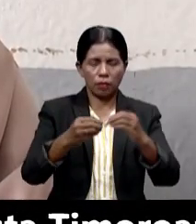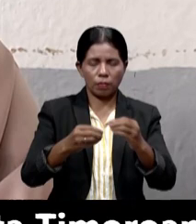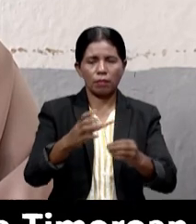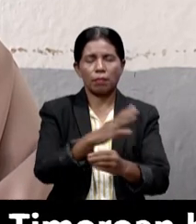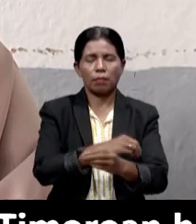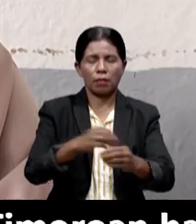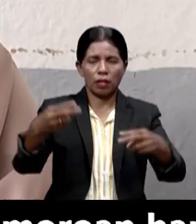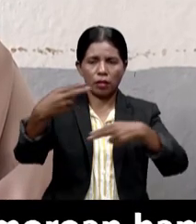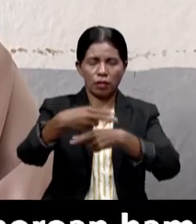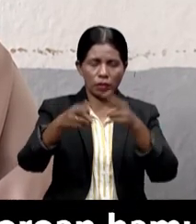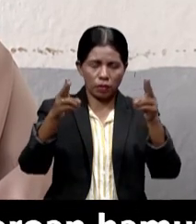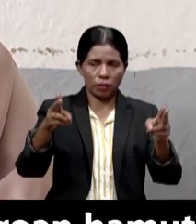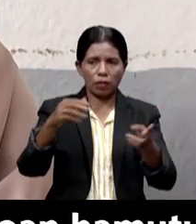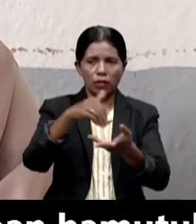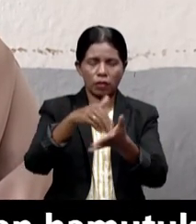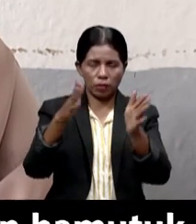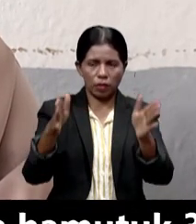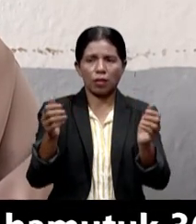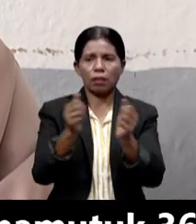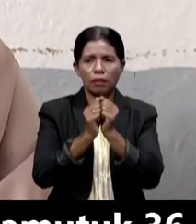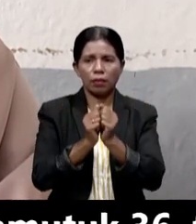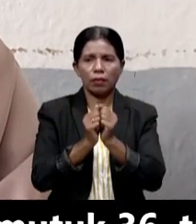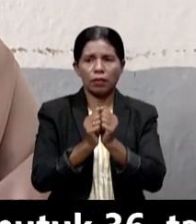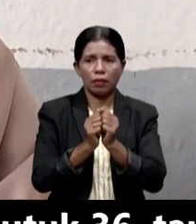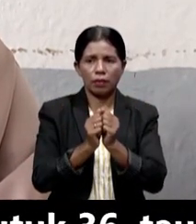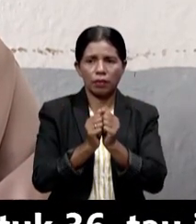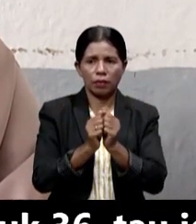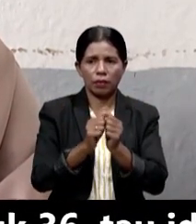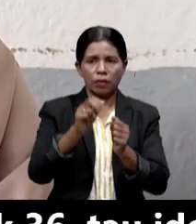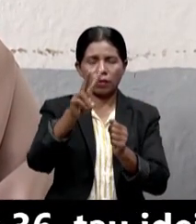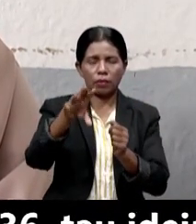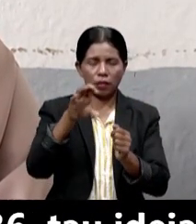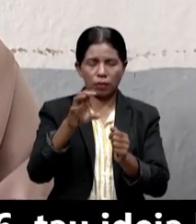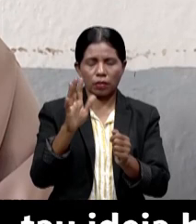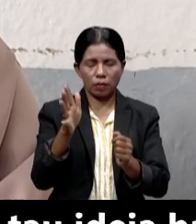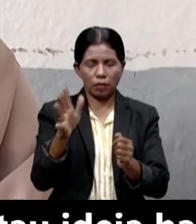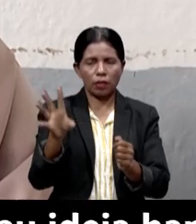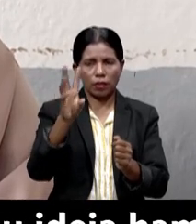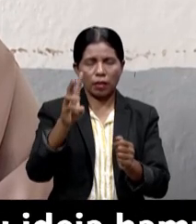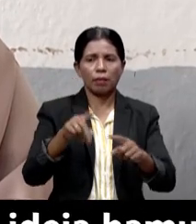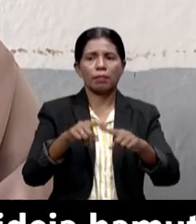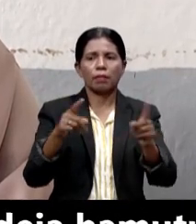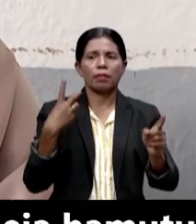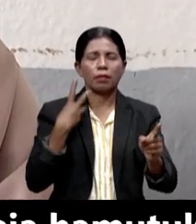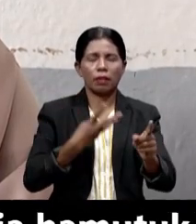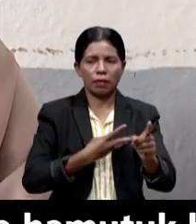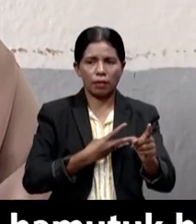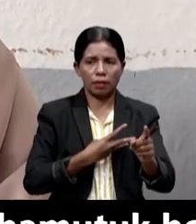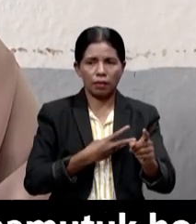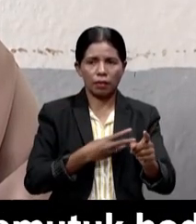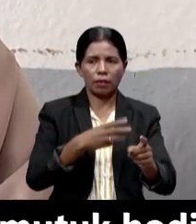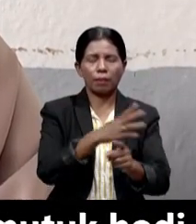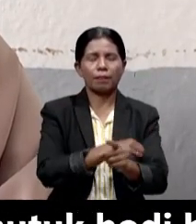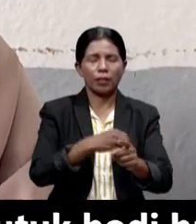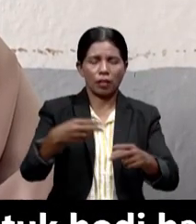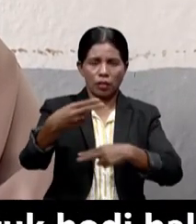a menina, o volume estudante está muito iha 2096 nebe ami ane sambe iha kala itu de